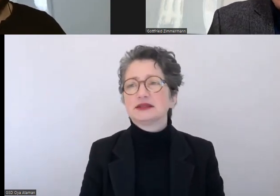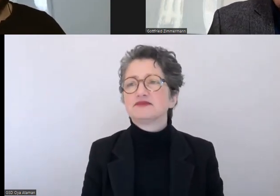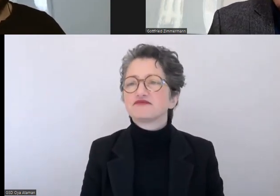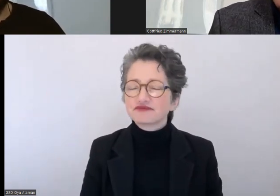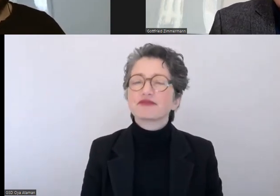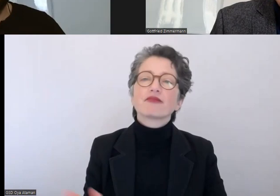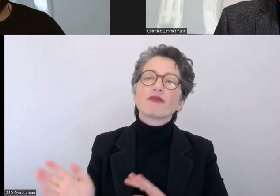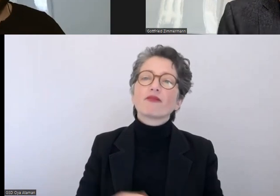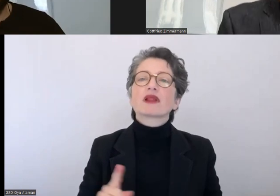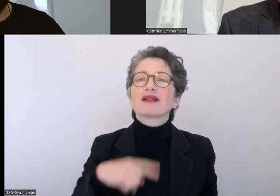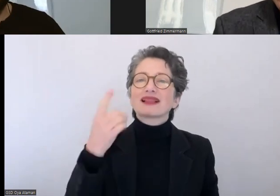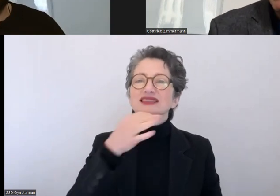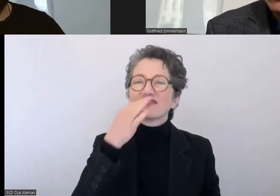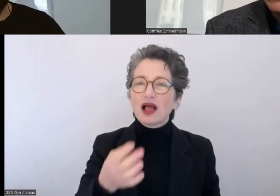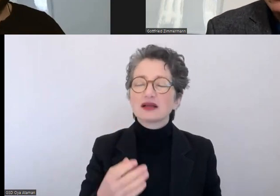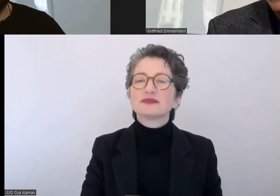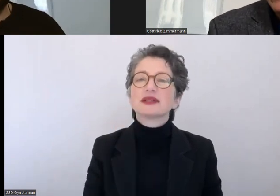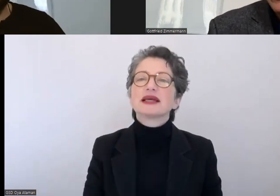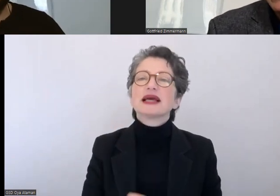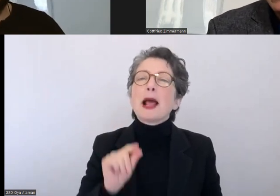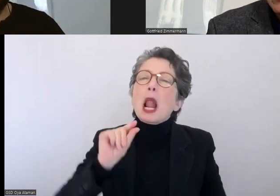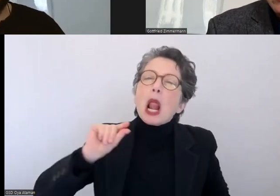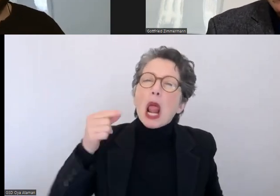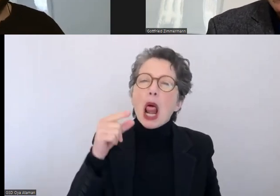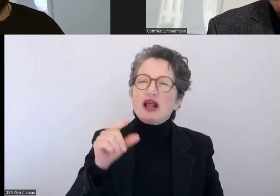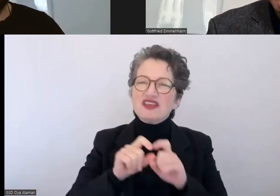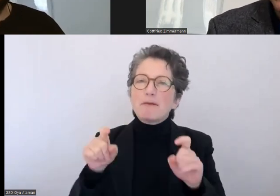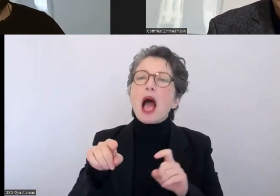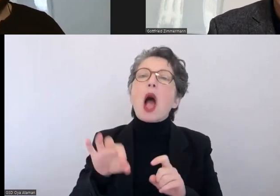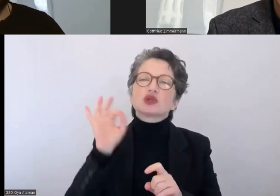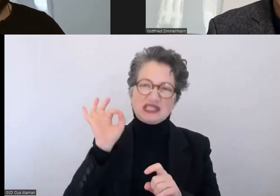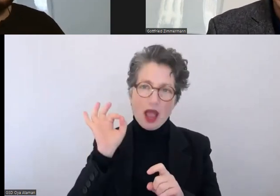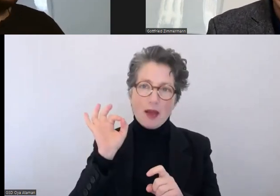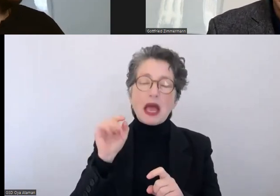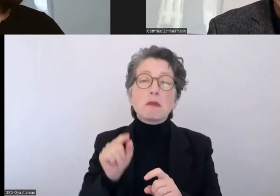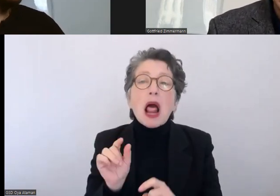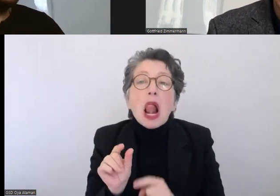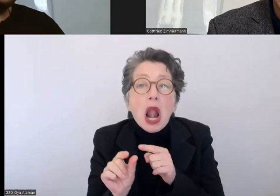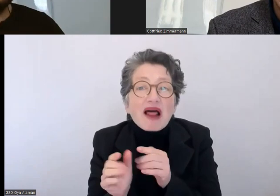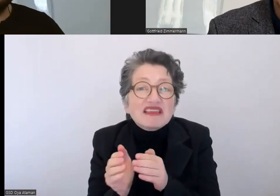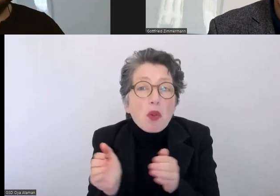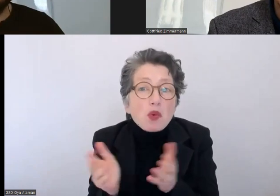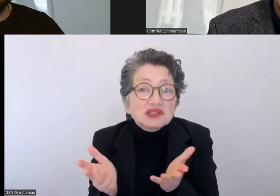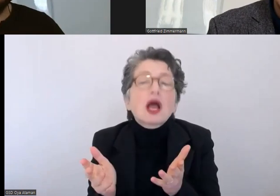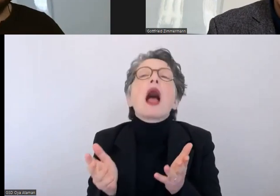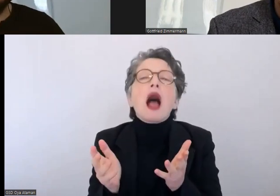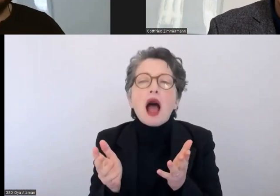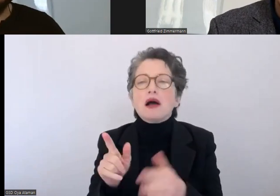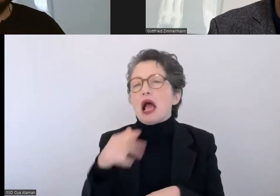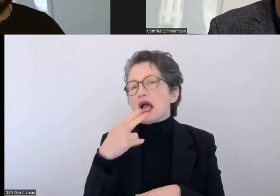Nächste Frage: Wie groß sind Kleinstunternehmen, die ausgenommen sind? Das ist relativ einfach zu